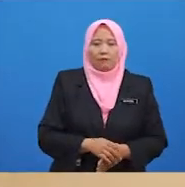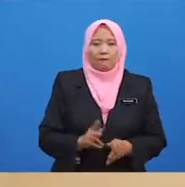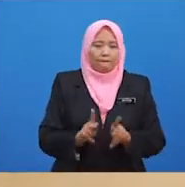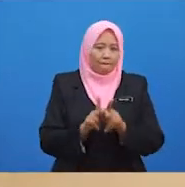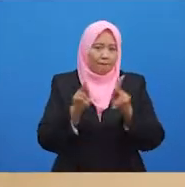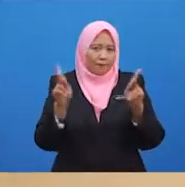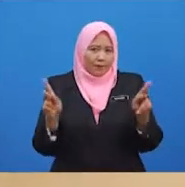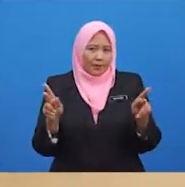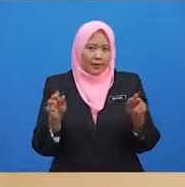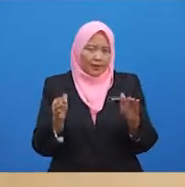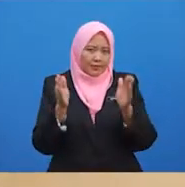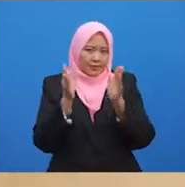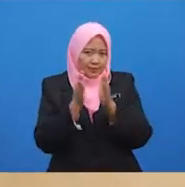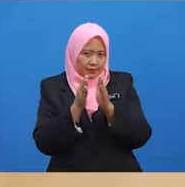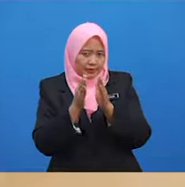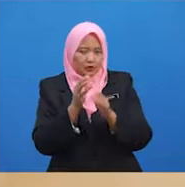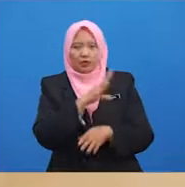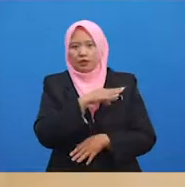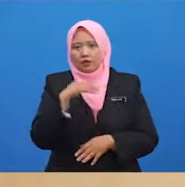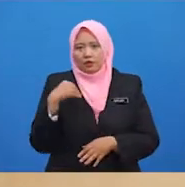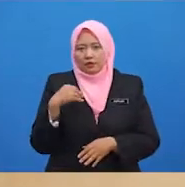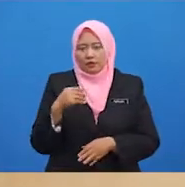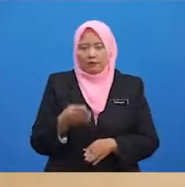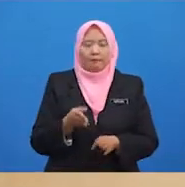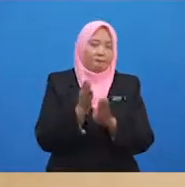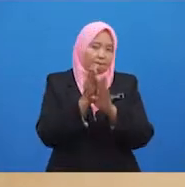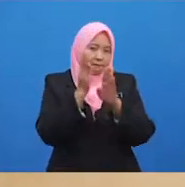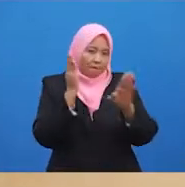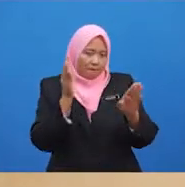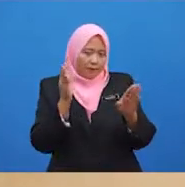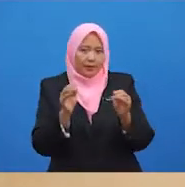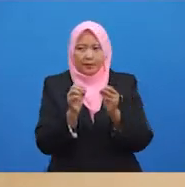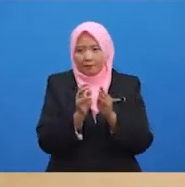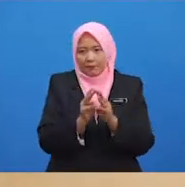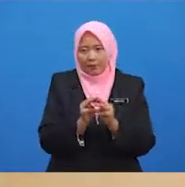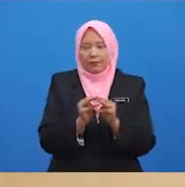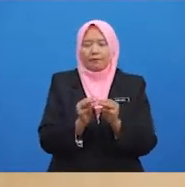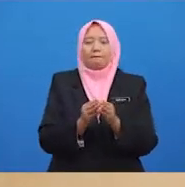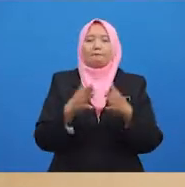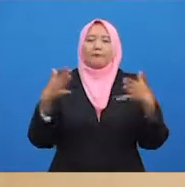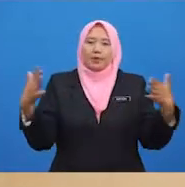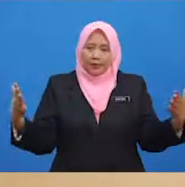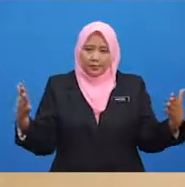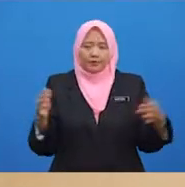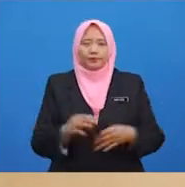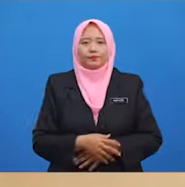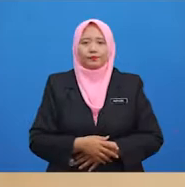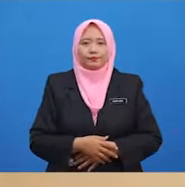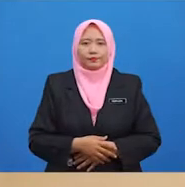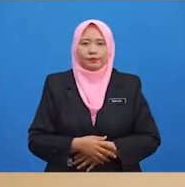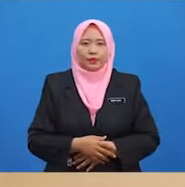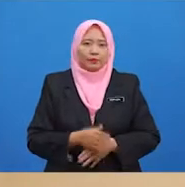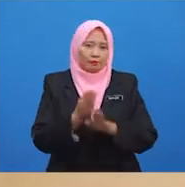dan bilangan baris paling maksimum pada semua rangkap. Bagi bilangan perkataan juga, murid